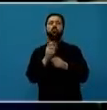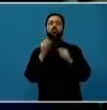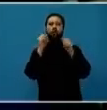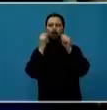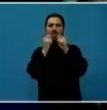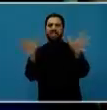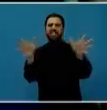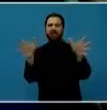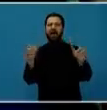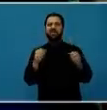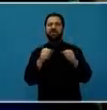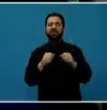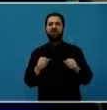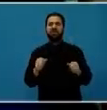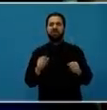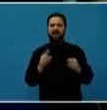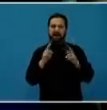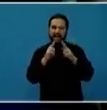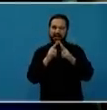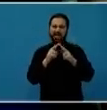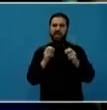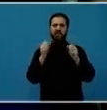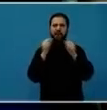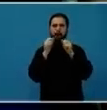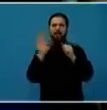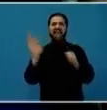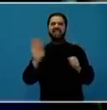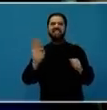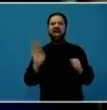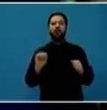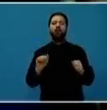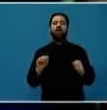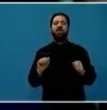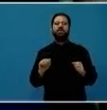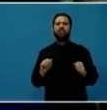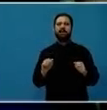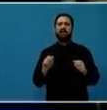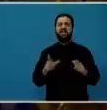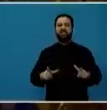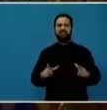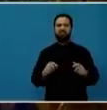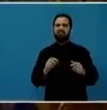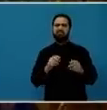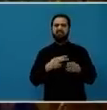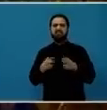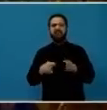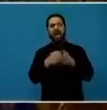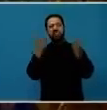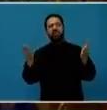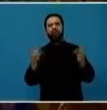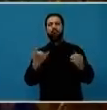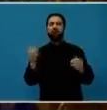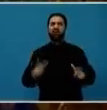Întâlnim blestemul în Sfânta Scriptură, în spațiul bisericii, dar și în viața de zi cu zi a oamenilor. Cel